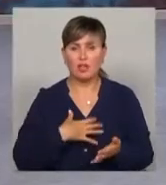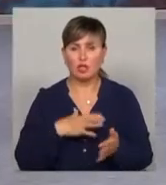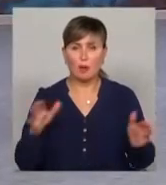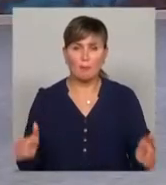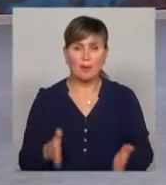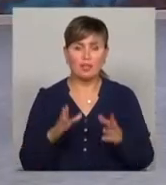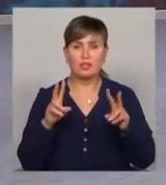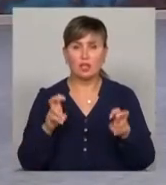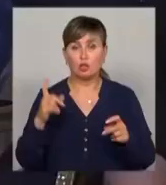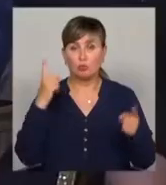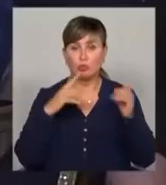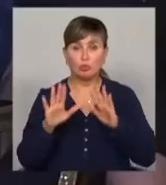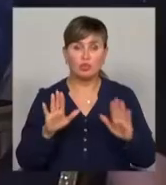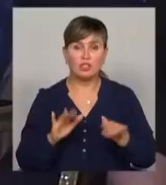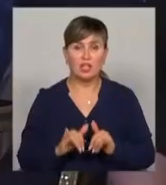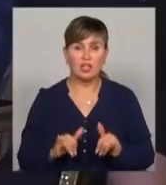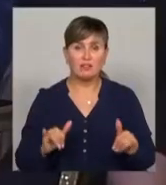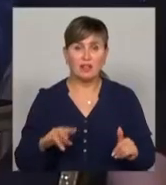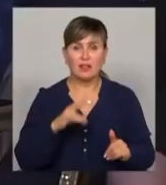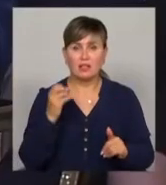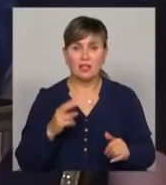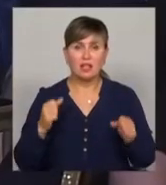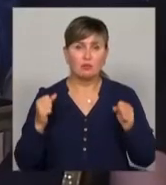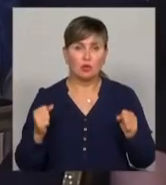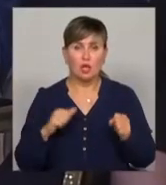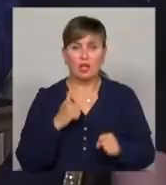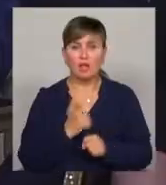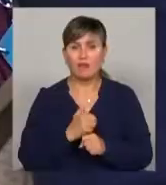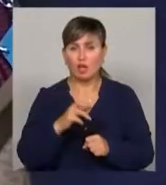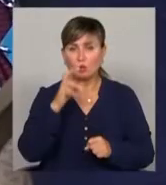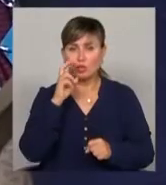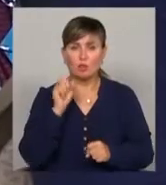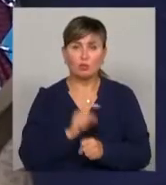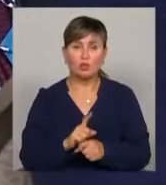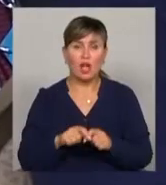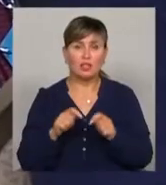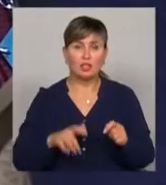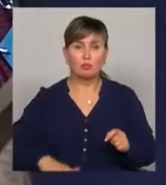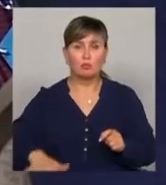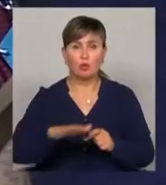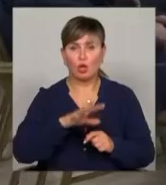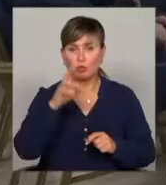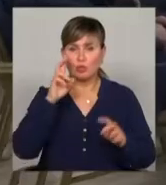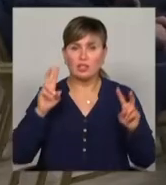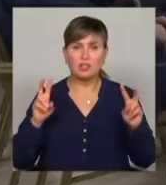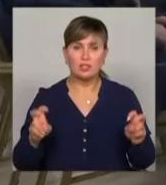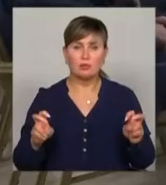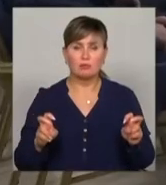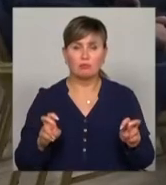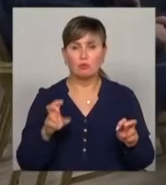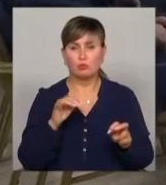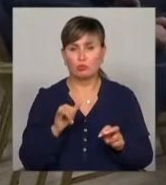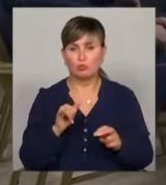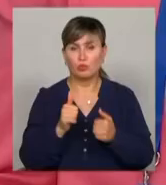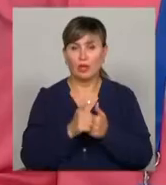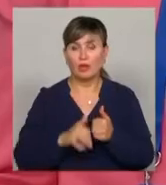статуса музея в Казахстане, развития национального спорта. Глава государства же поручил открыть площадь государственных символов у подножия